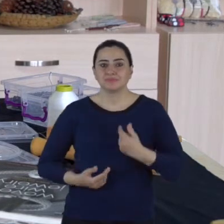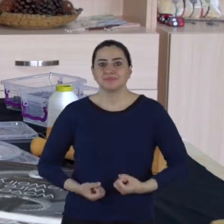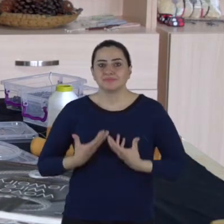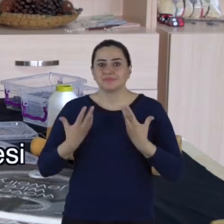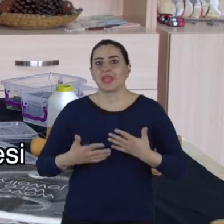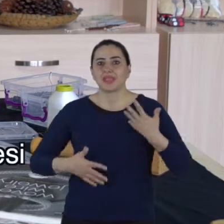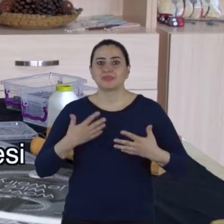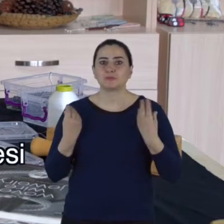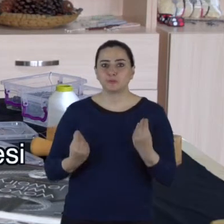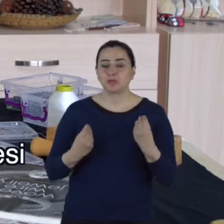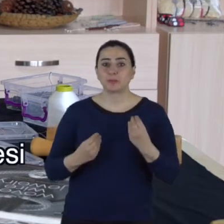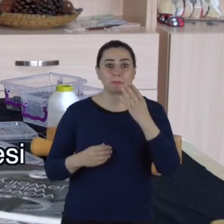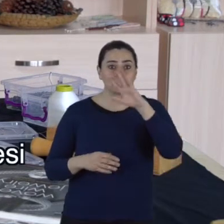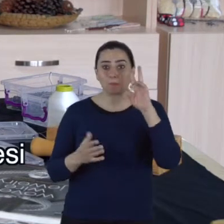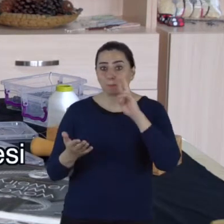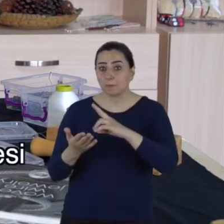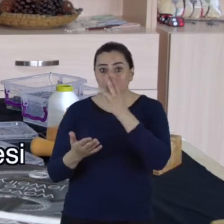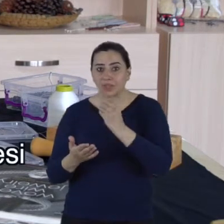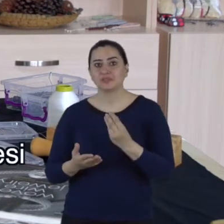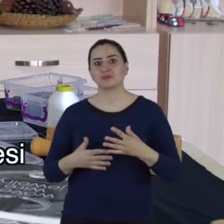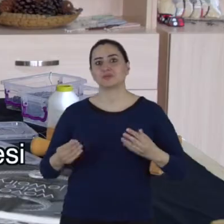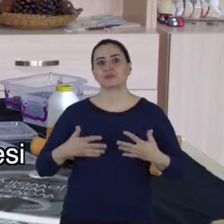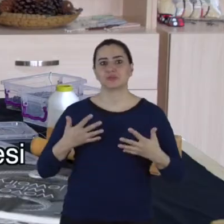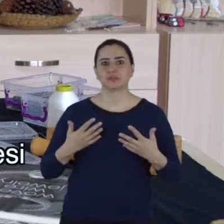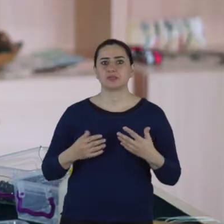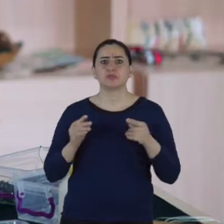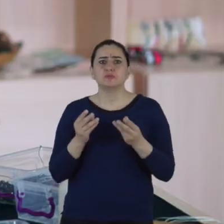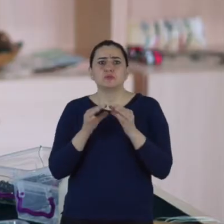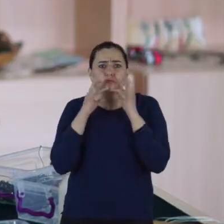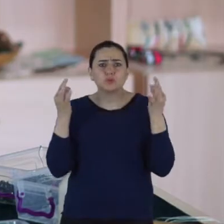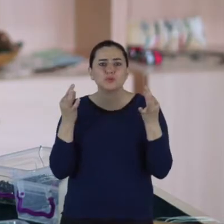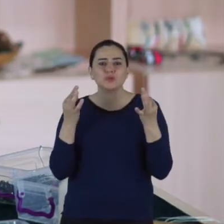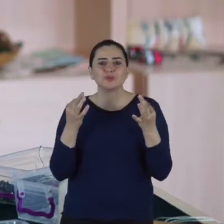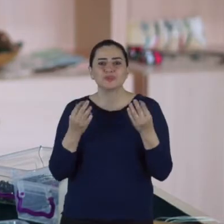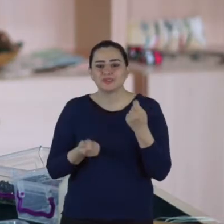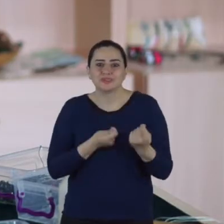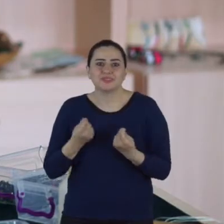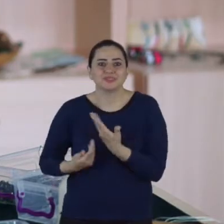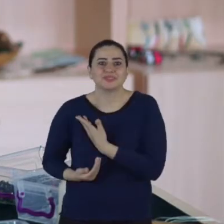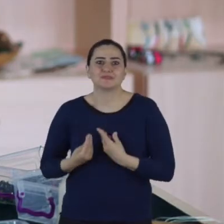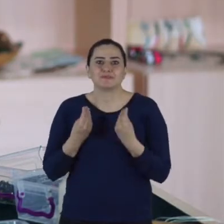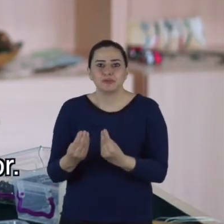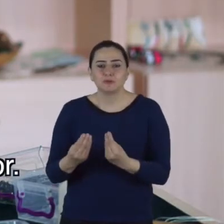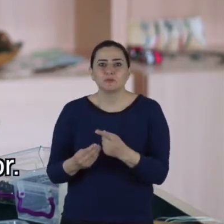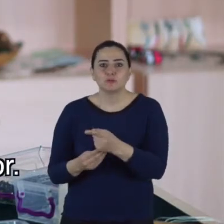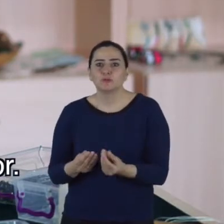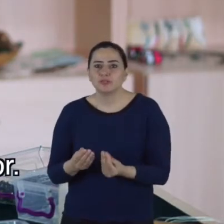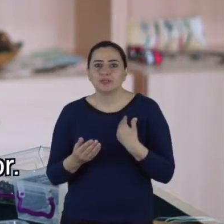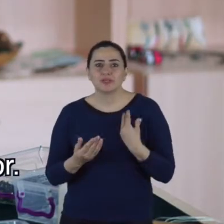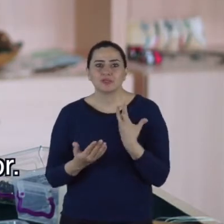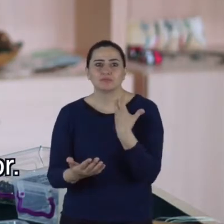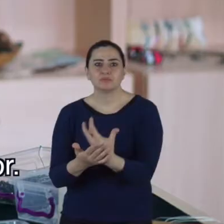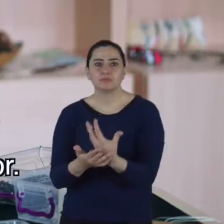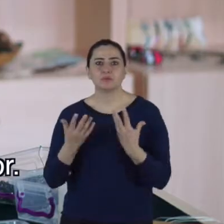çok güzel bir duygu. Çıkarttığınız ürünün beğenilmesi çok güzel bir duygu. Bir kere mutlu olmanız yansıyor yaptığınız işe, çıkarttığınız